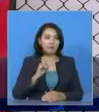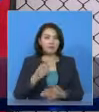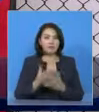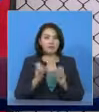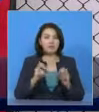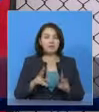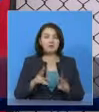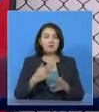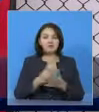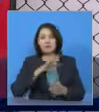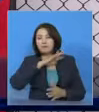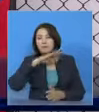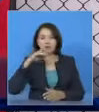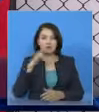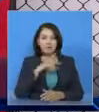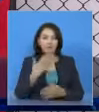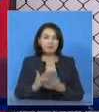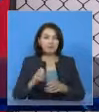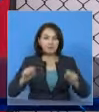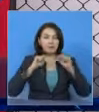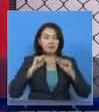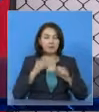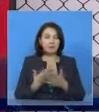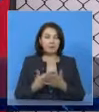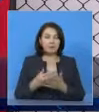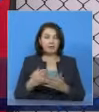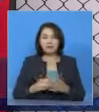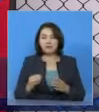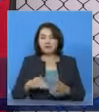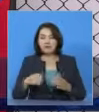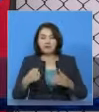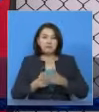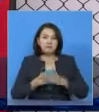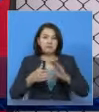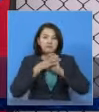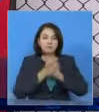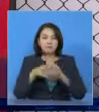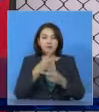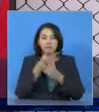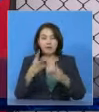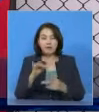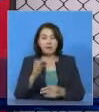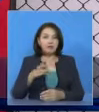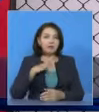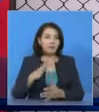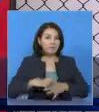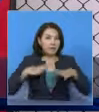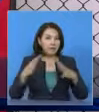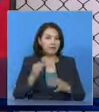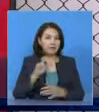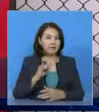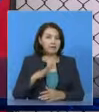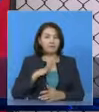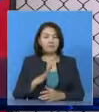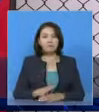Как результат, много ошибок. Порой спортсмены перегорают еще до выхода на бой. И хорошо видно, что Жанибек уже добился хороших показателей,